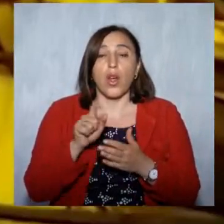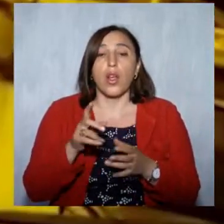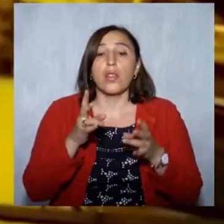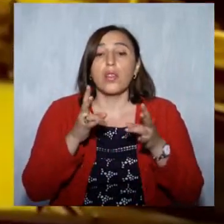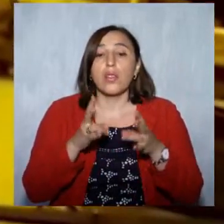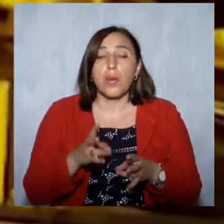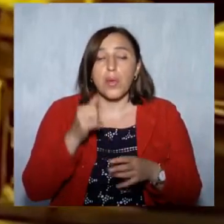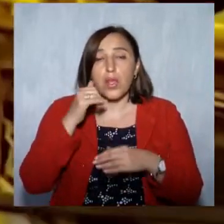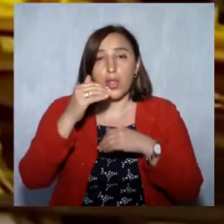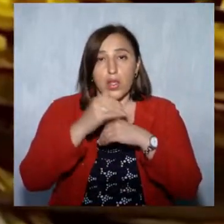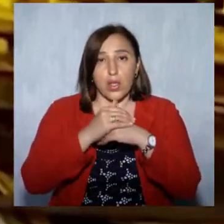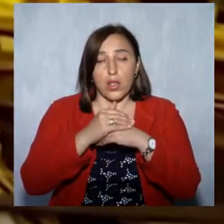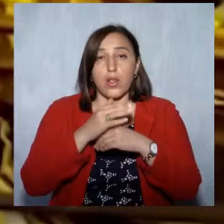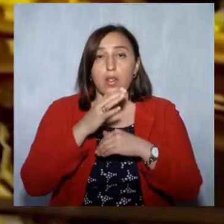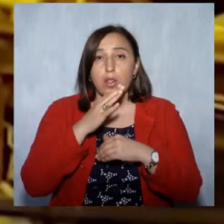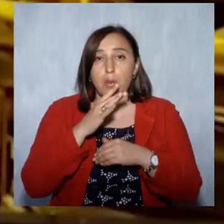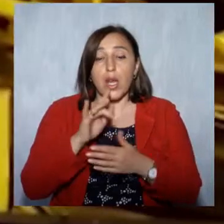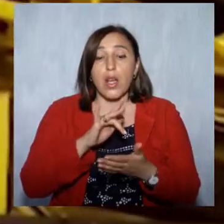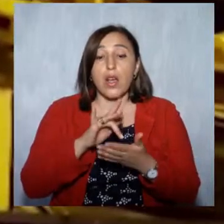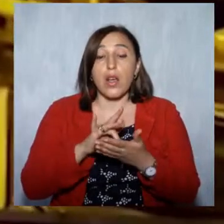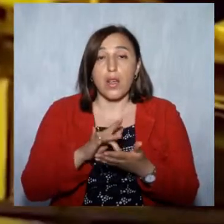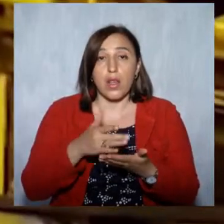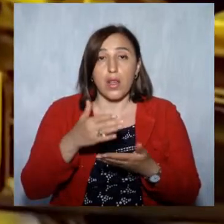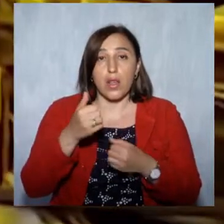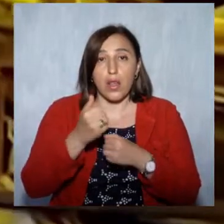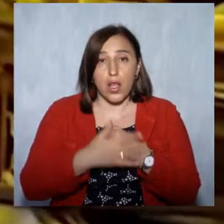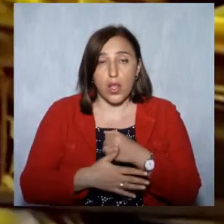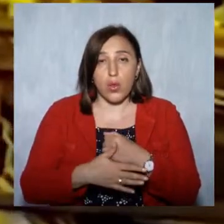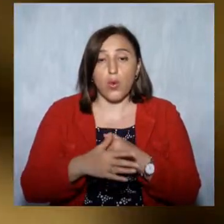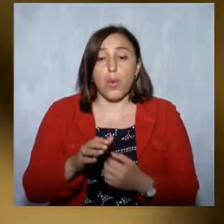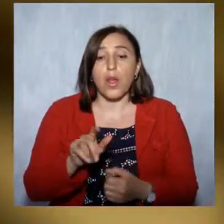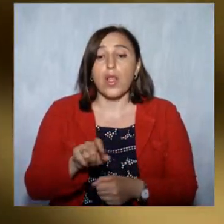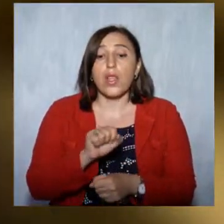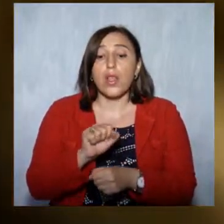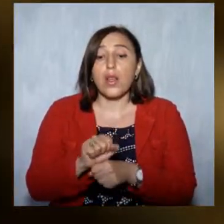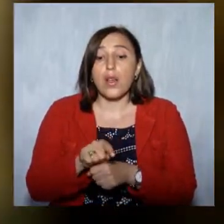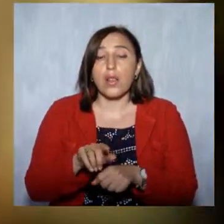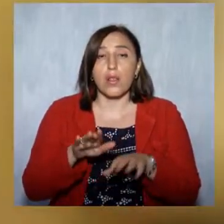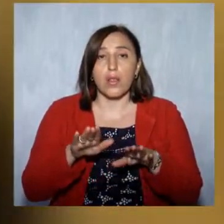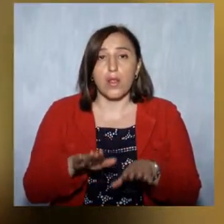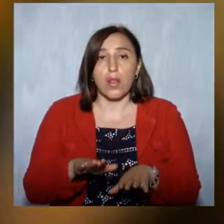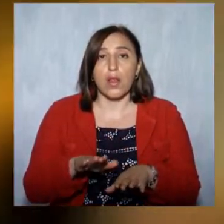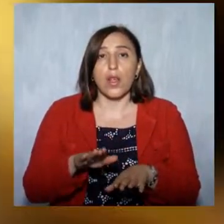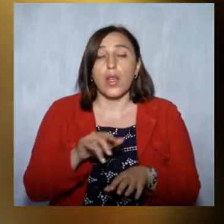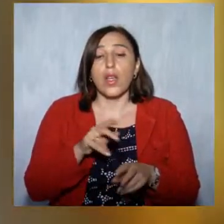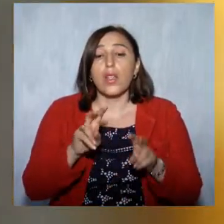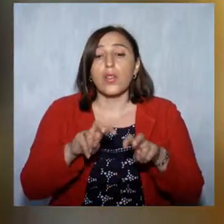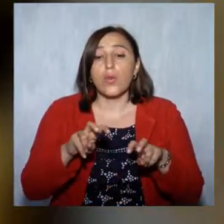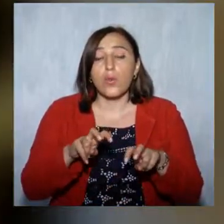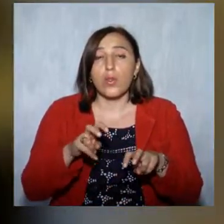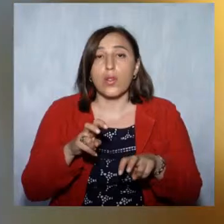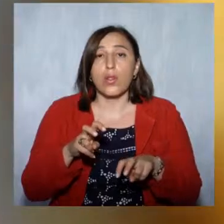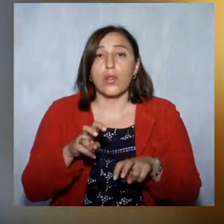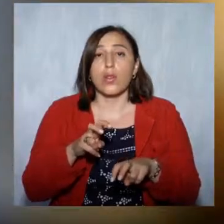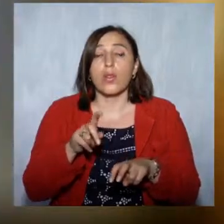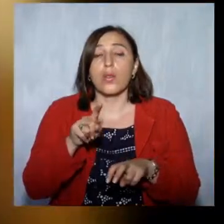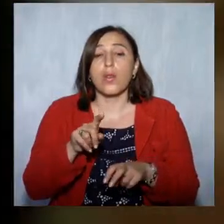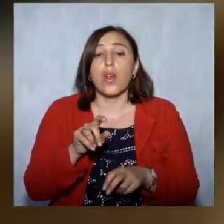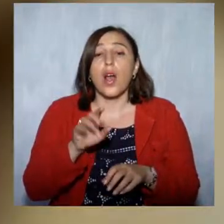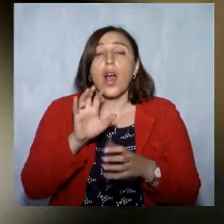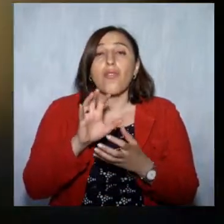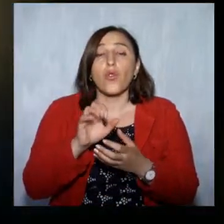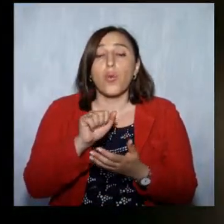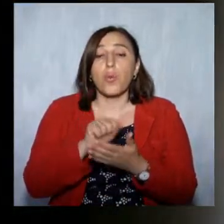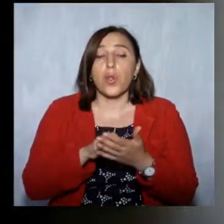ունեցել 3:00 երեկոյան քաղաքի կենտրոնում գտնվող կանգառներից մեկում։ Իրավապահների նախնական գնահատականներով ավտոբուսում տեղի ունեցած